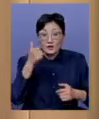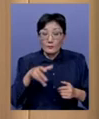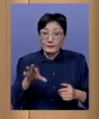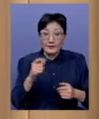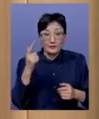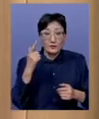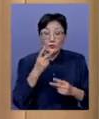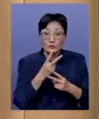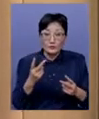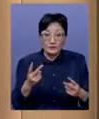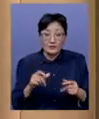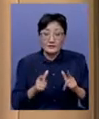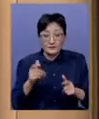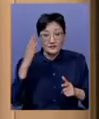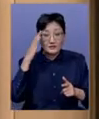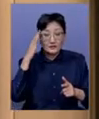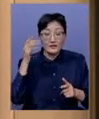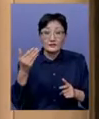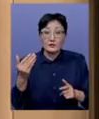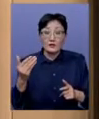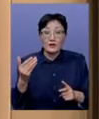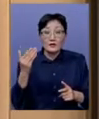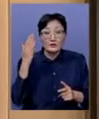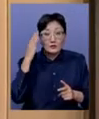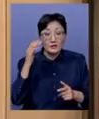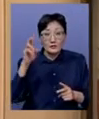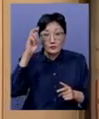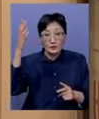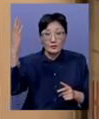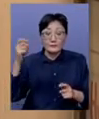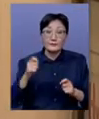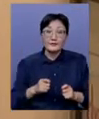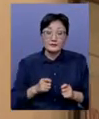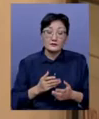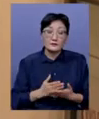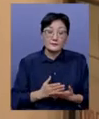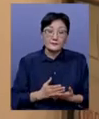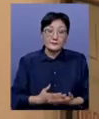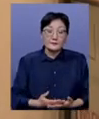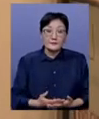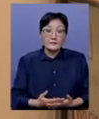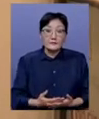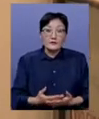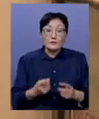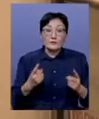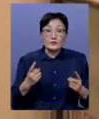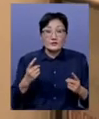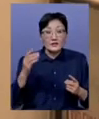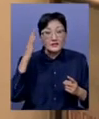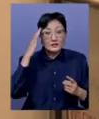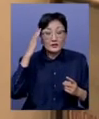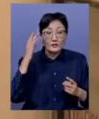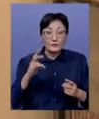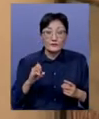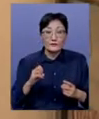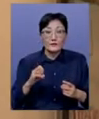шығымы талант, ол кісіге талант Құдай аямай төкпей берген. Телеге теңіз танып,